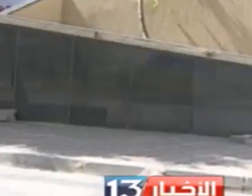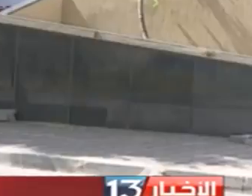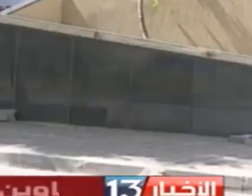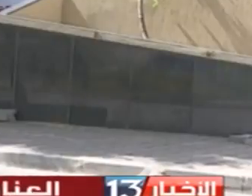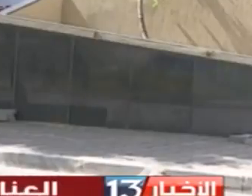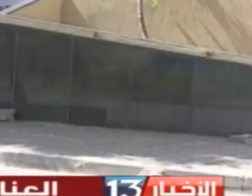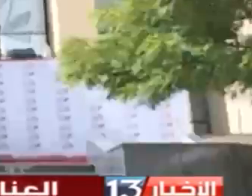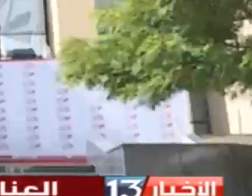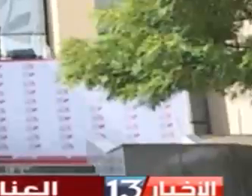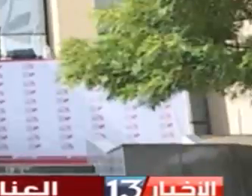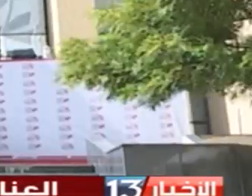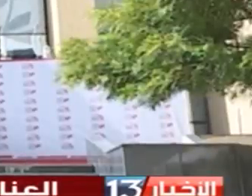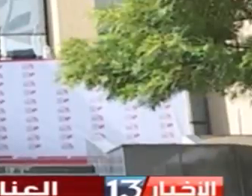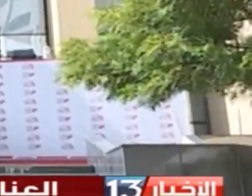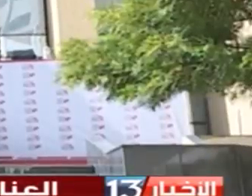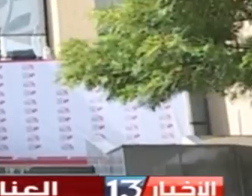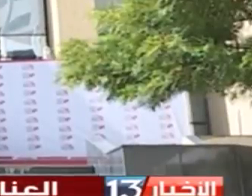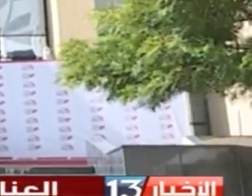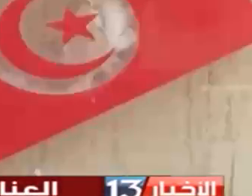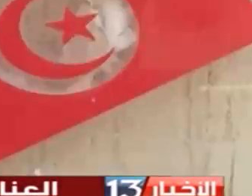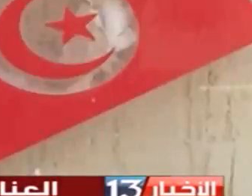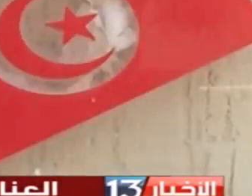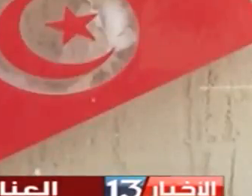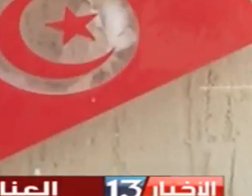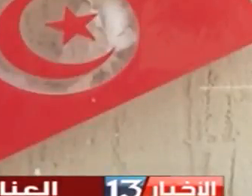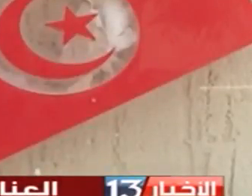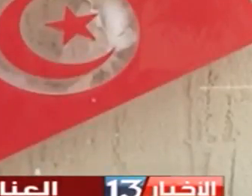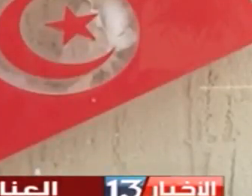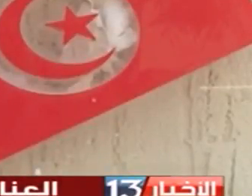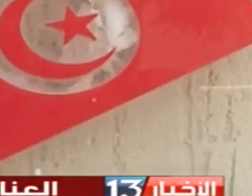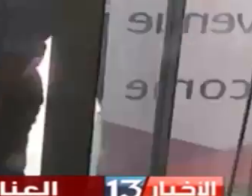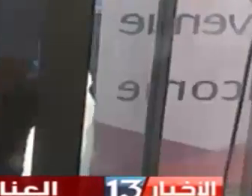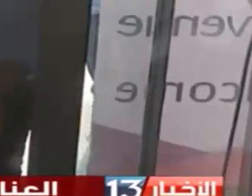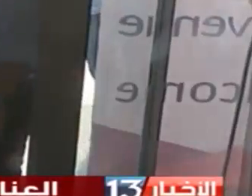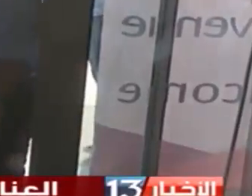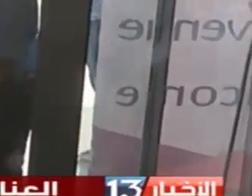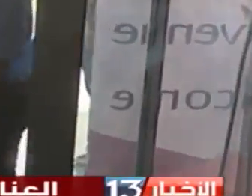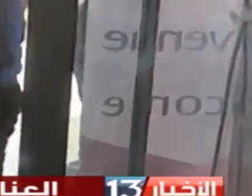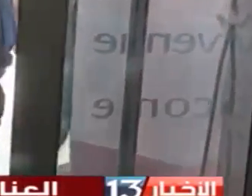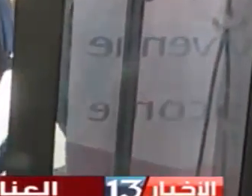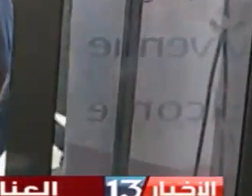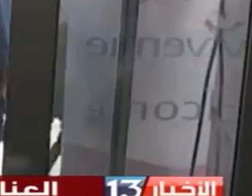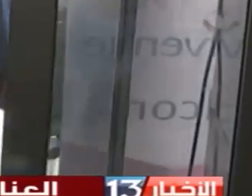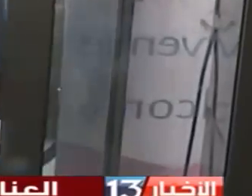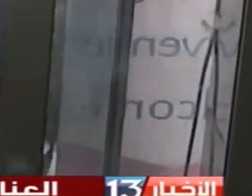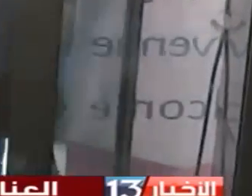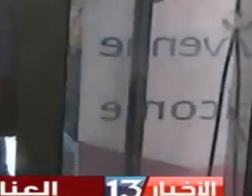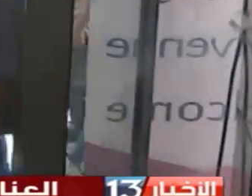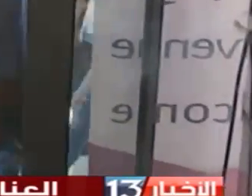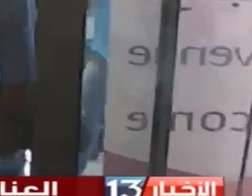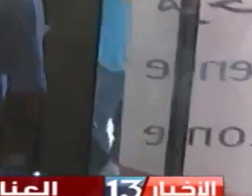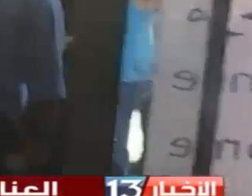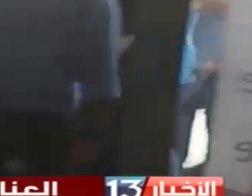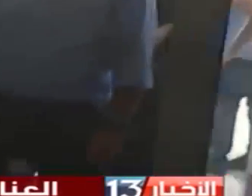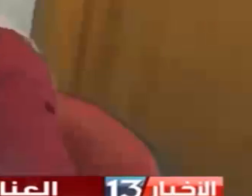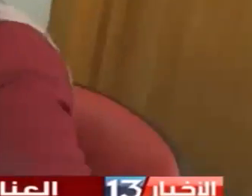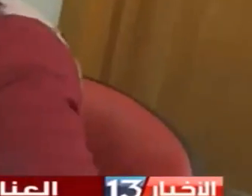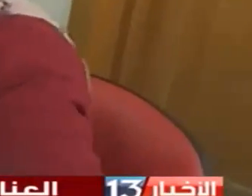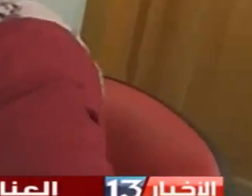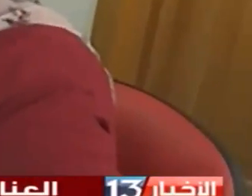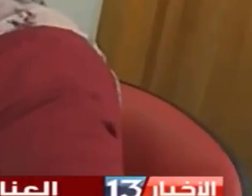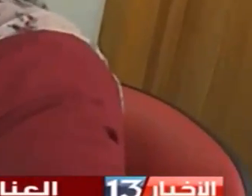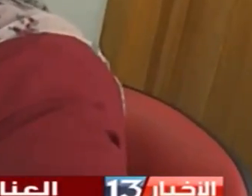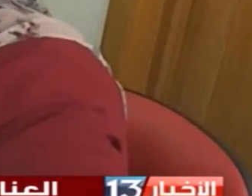ارتفاع عدد مطالب المتقدمين للترشح للانتخابات الرئاسية، وشبكة مراقبون تدعو هيئة الانتخابات لتمكين المواطنين من